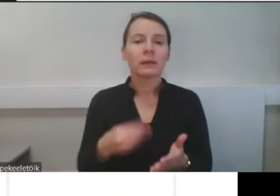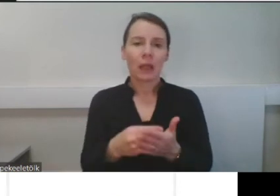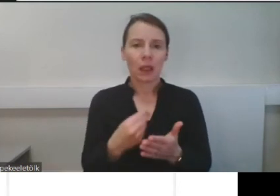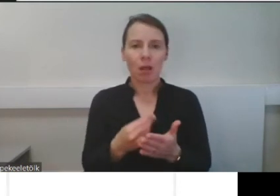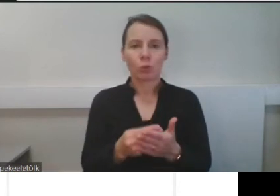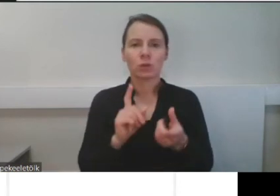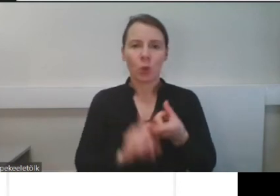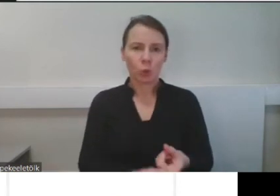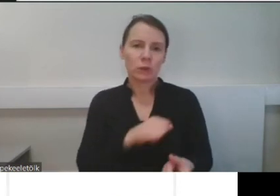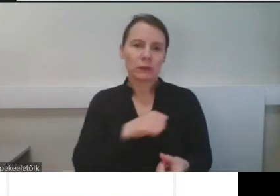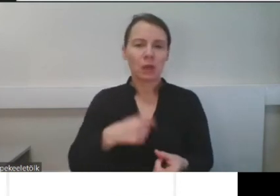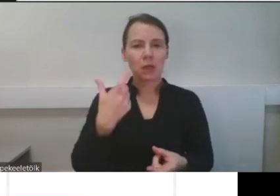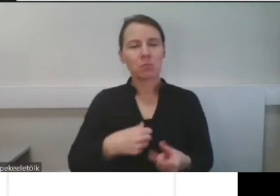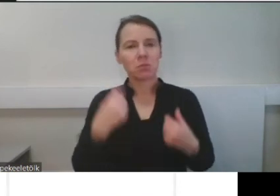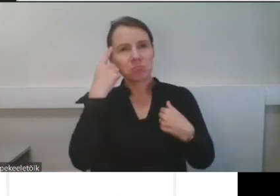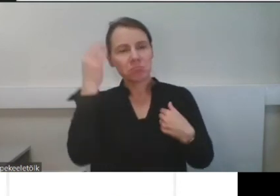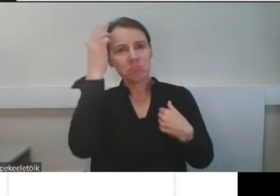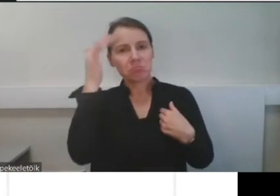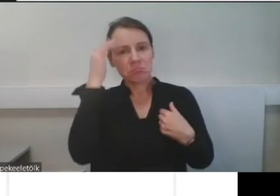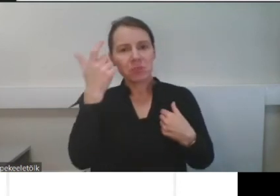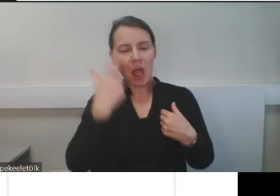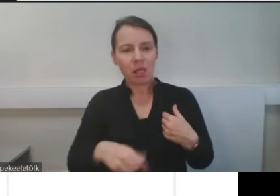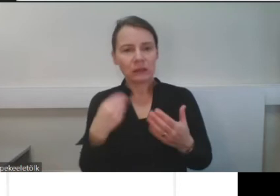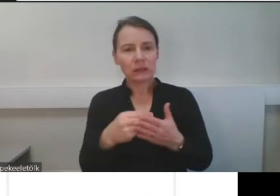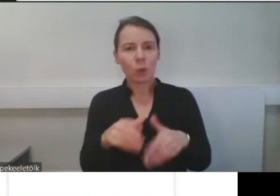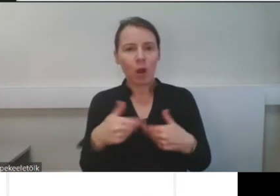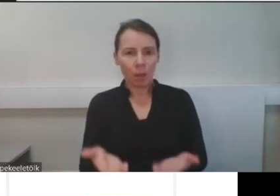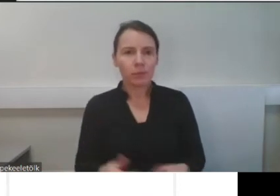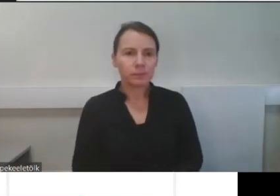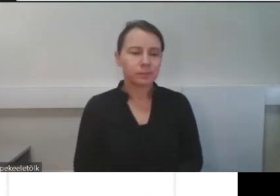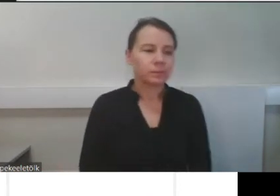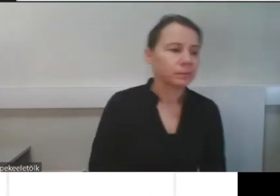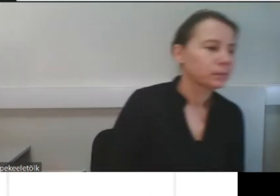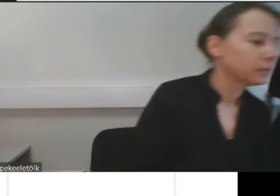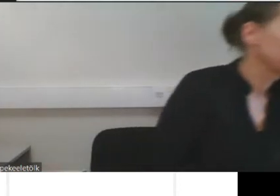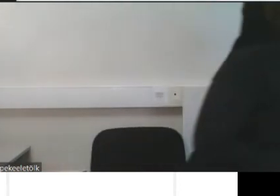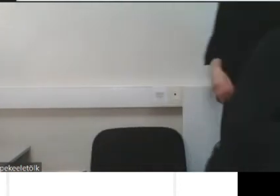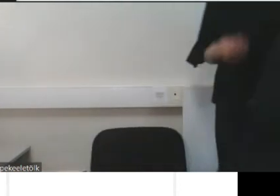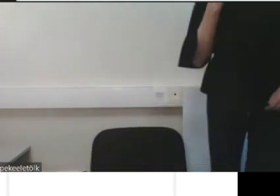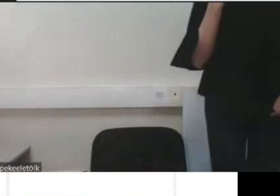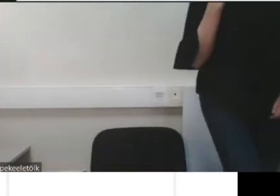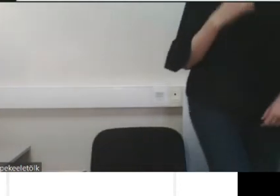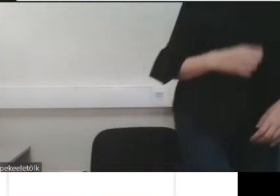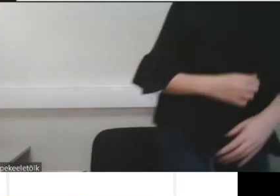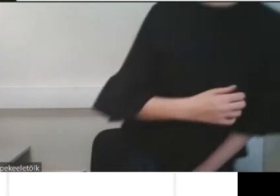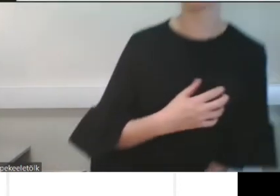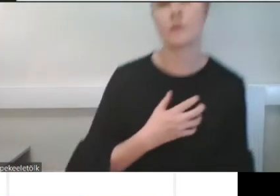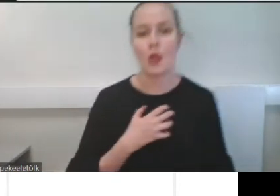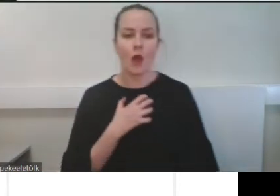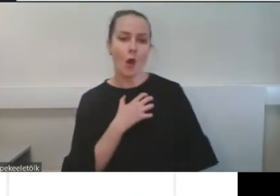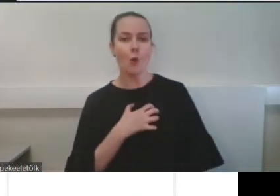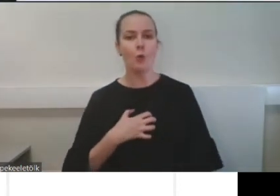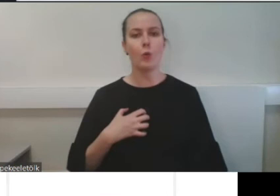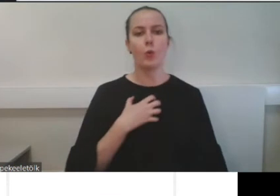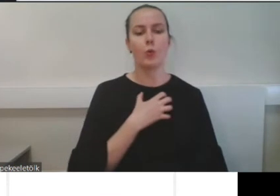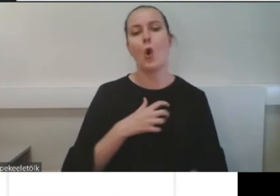49%, et mis tuleneb siis 13 on oluliselt piiratud, 26 piiratud, aga mitte oluliselt ja allapoole on